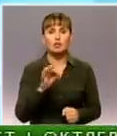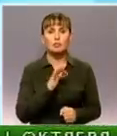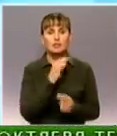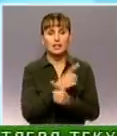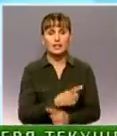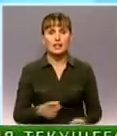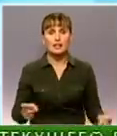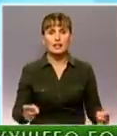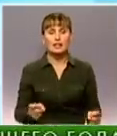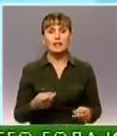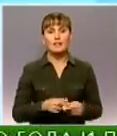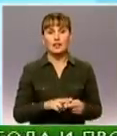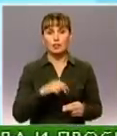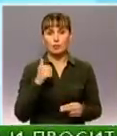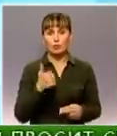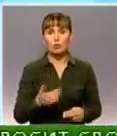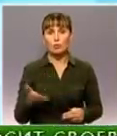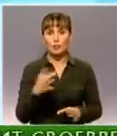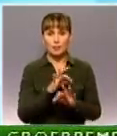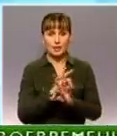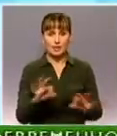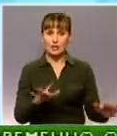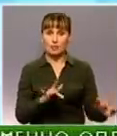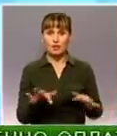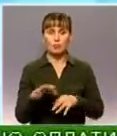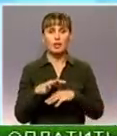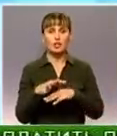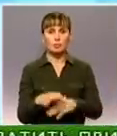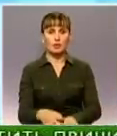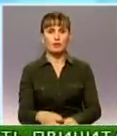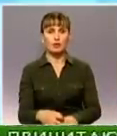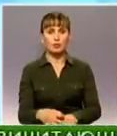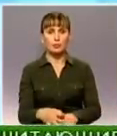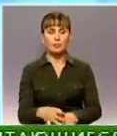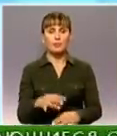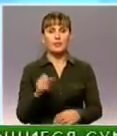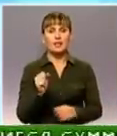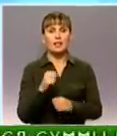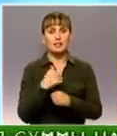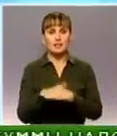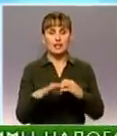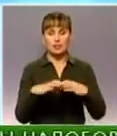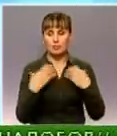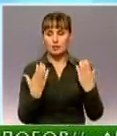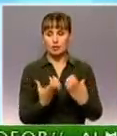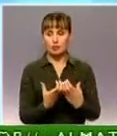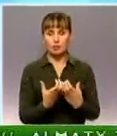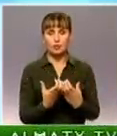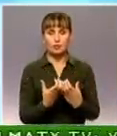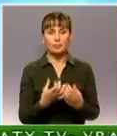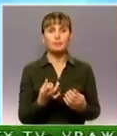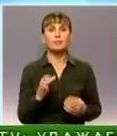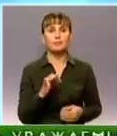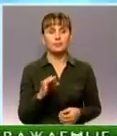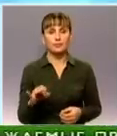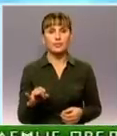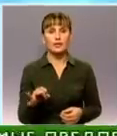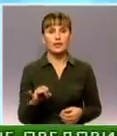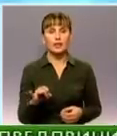Второй год мы это прекрасное мероприятие проводим на центральном стадионе. И